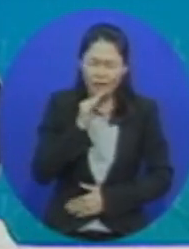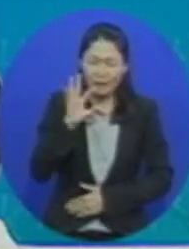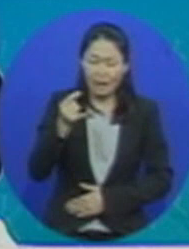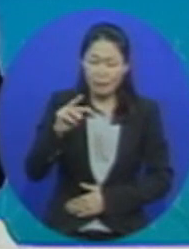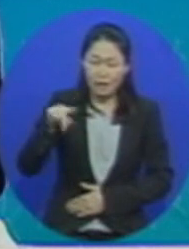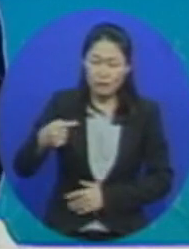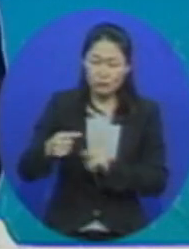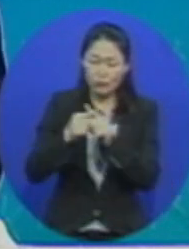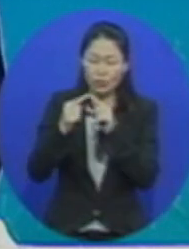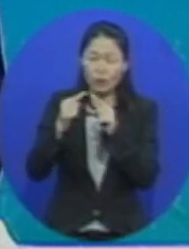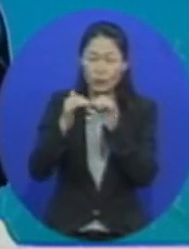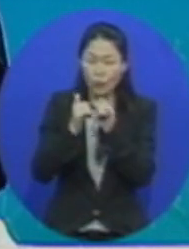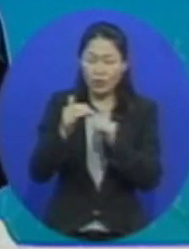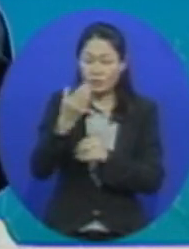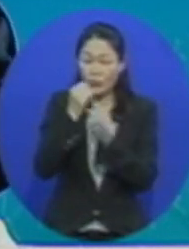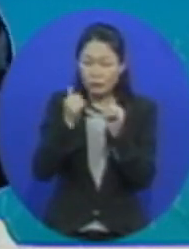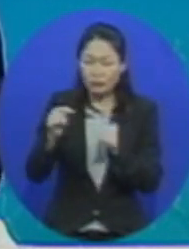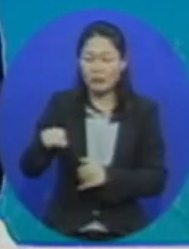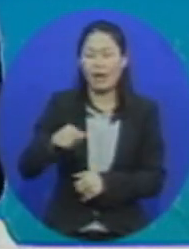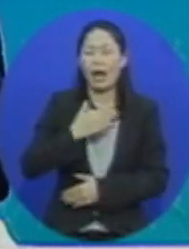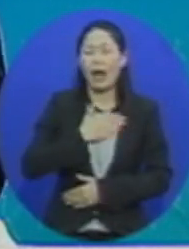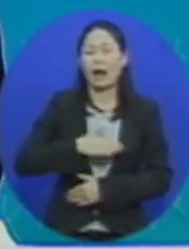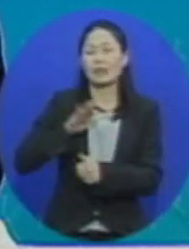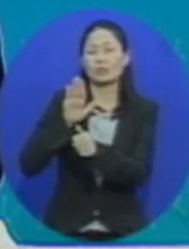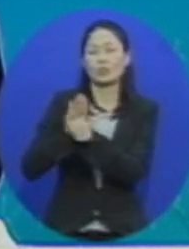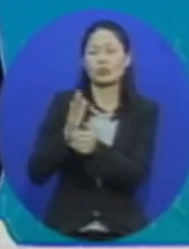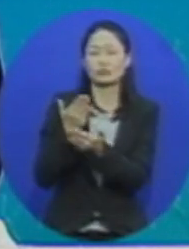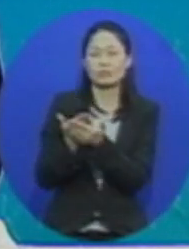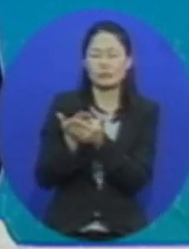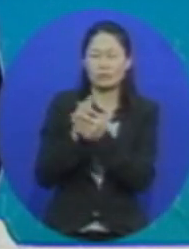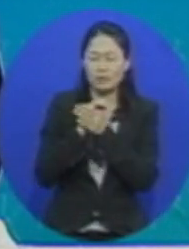성도들이 알게 주옵소서 그렇게 기도했어요